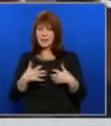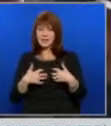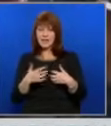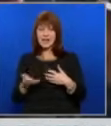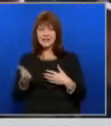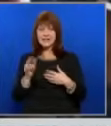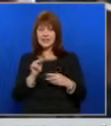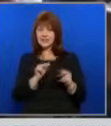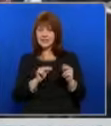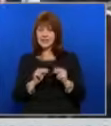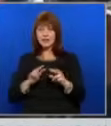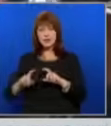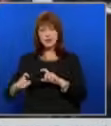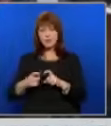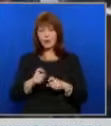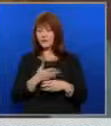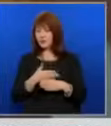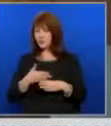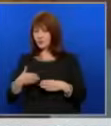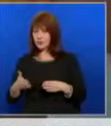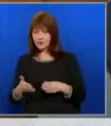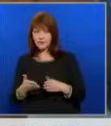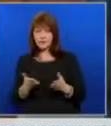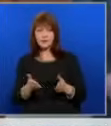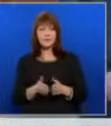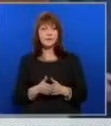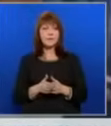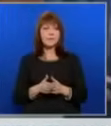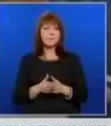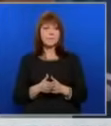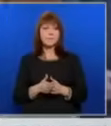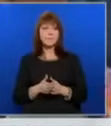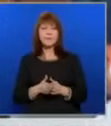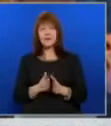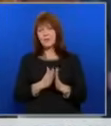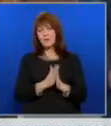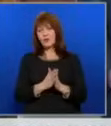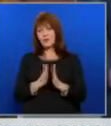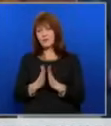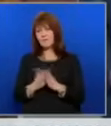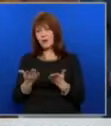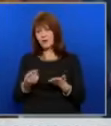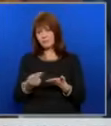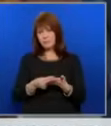След заседанието споровете продължиха. Не, напротив, това са официални документи, подписани от вещите лица.